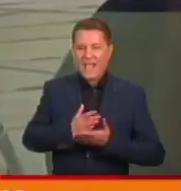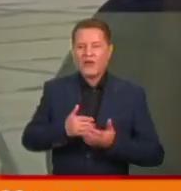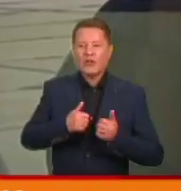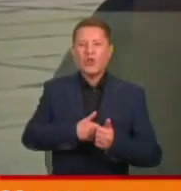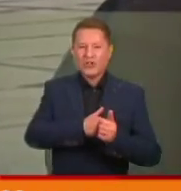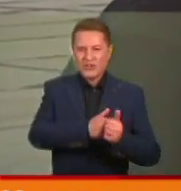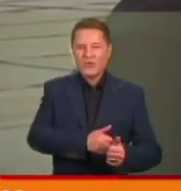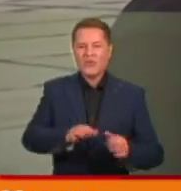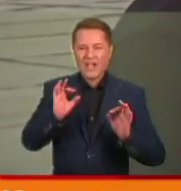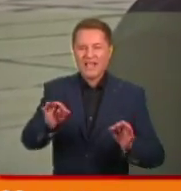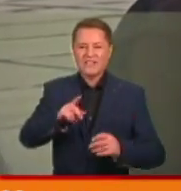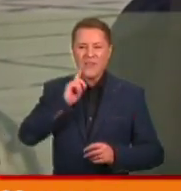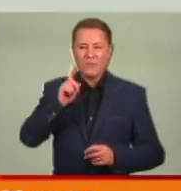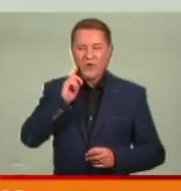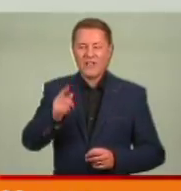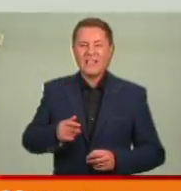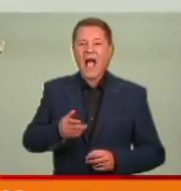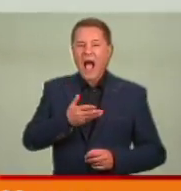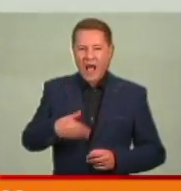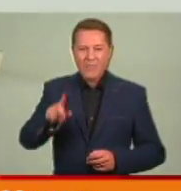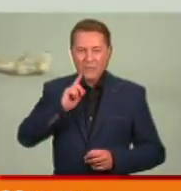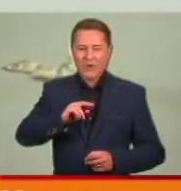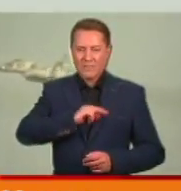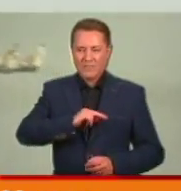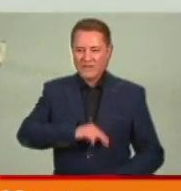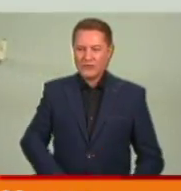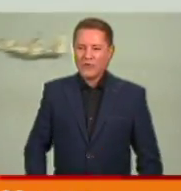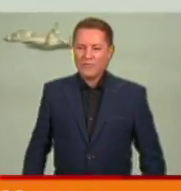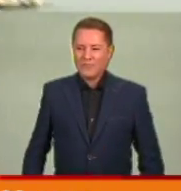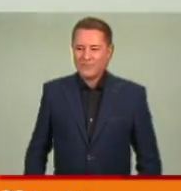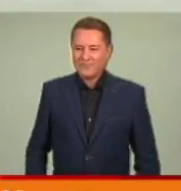звісно, доженуть. А може, ще й обженуть.